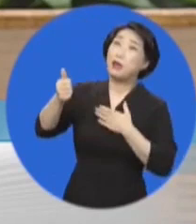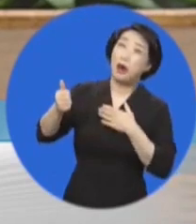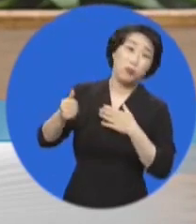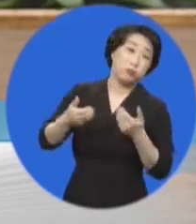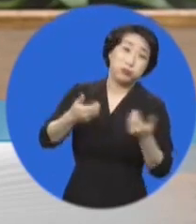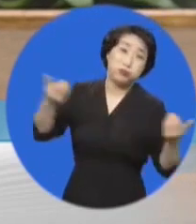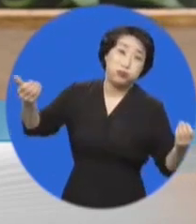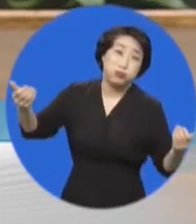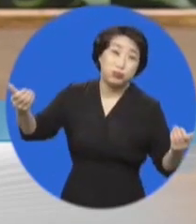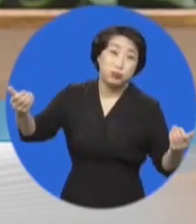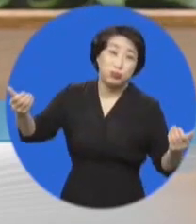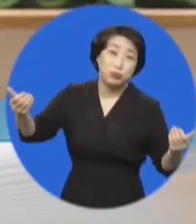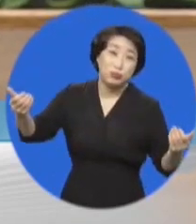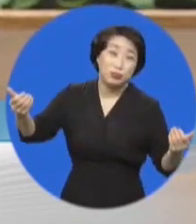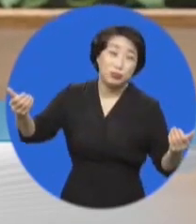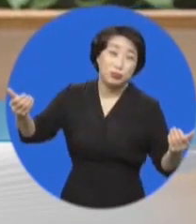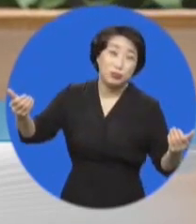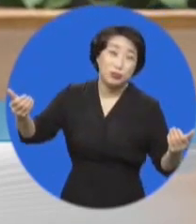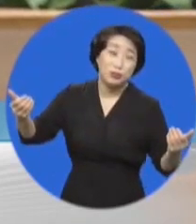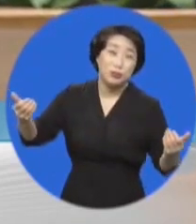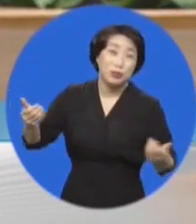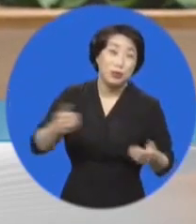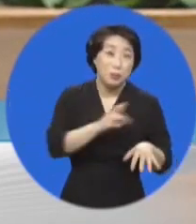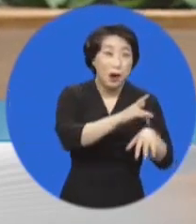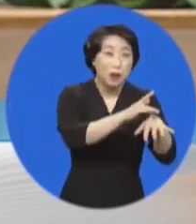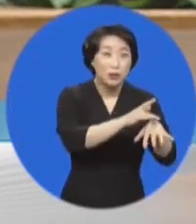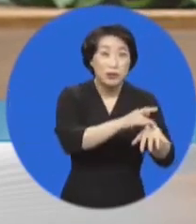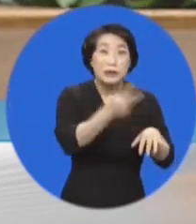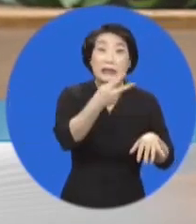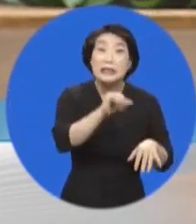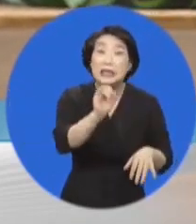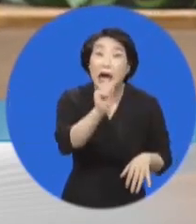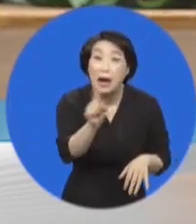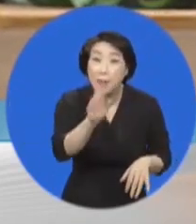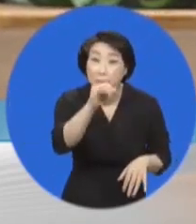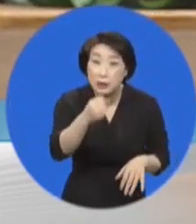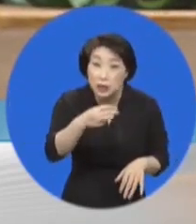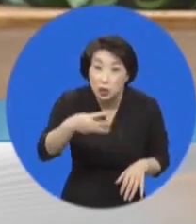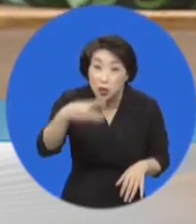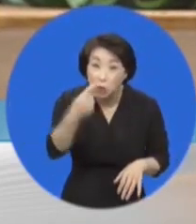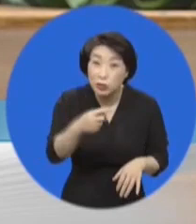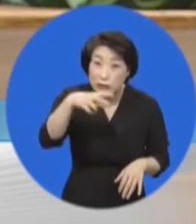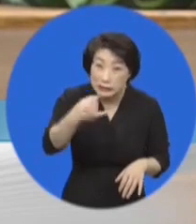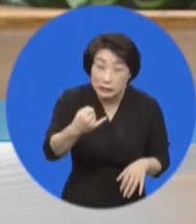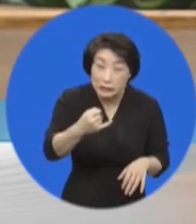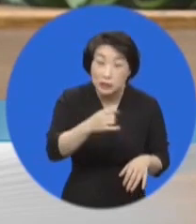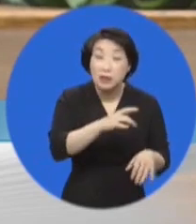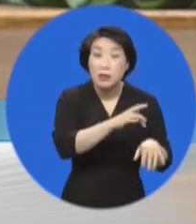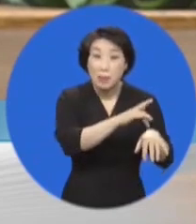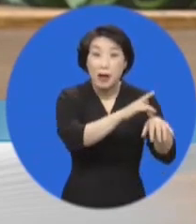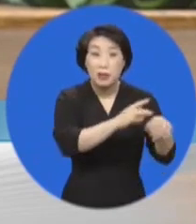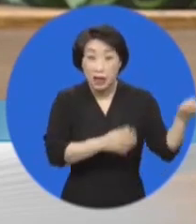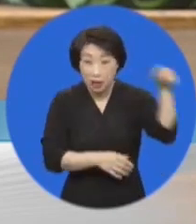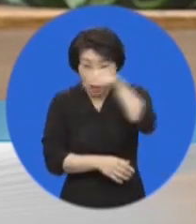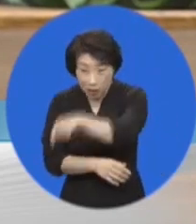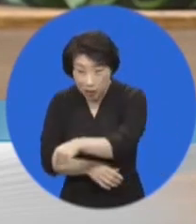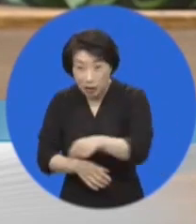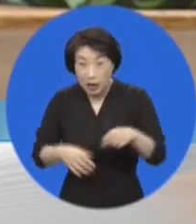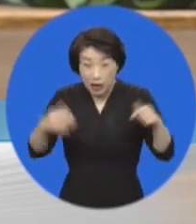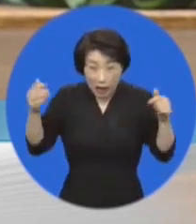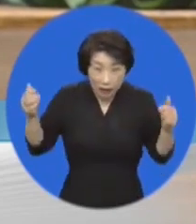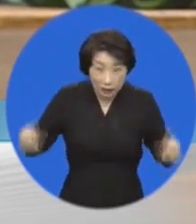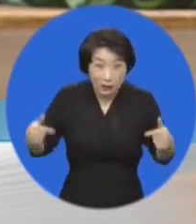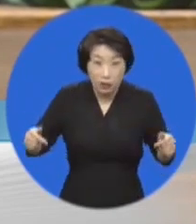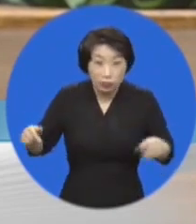나와 분리되어서 마귀라고 하는 디아블로서 그놈이 가운데 껴서 항상